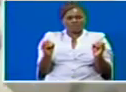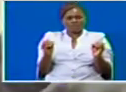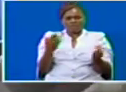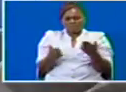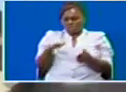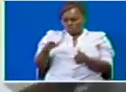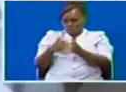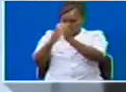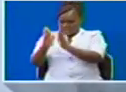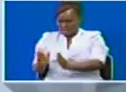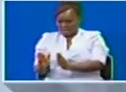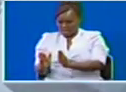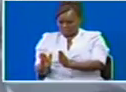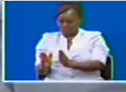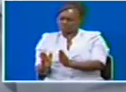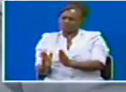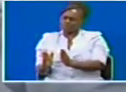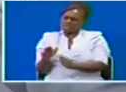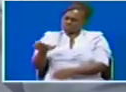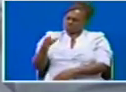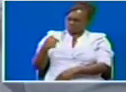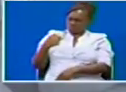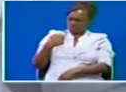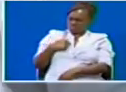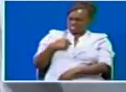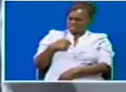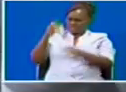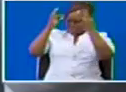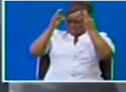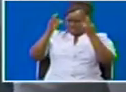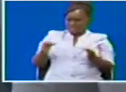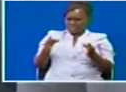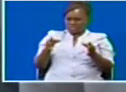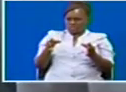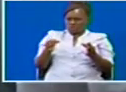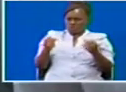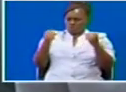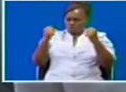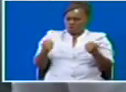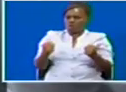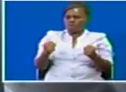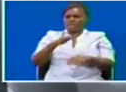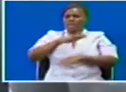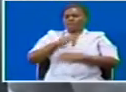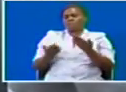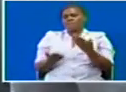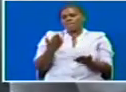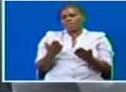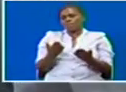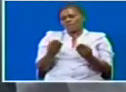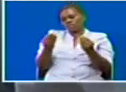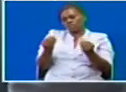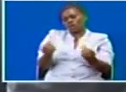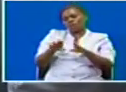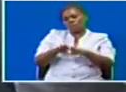ukiwa kiongozi kama ulivyosema, unahisi kwamba hatua ya kutumia tu nguvu inatosha? Amoni kama panahitajika kuwe na suluhu